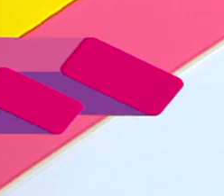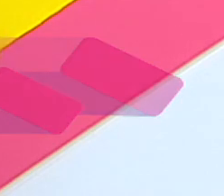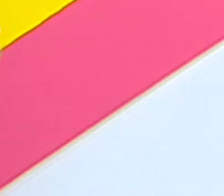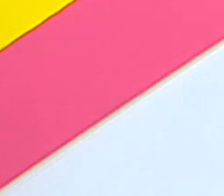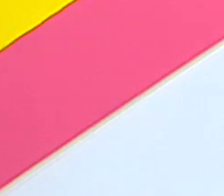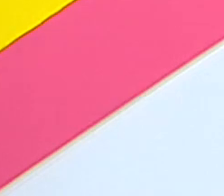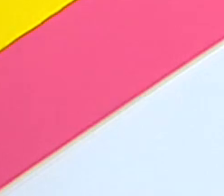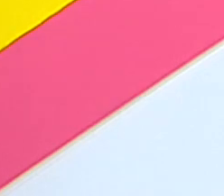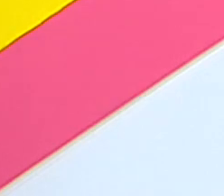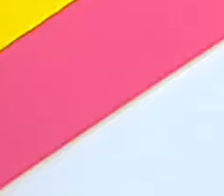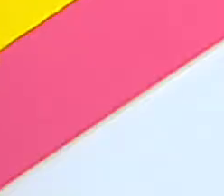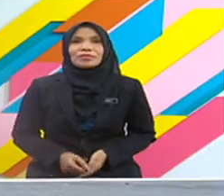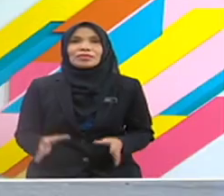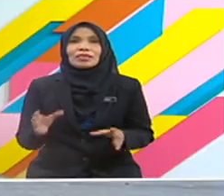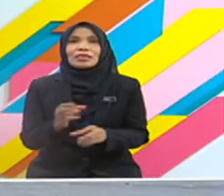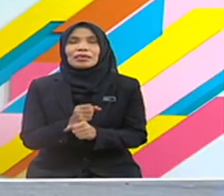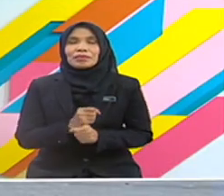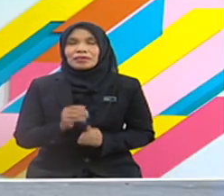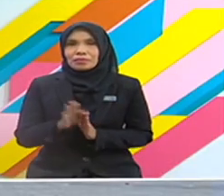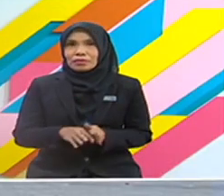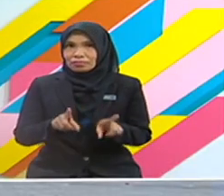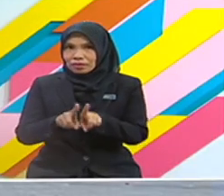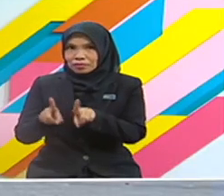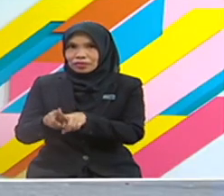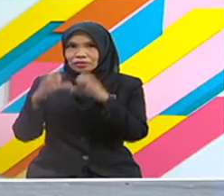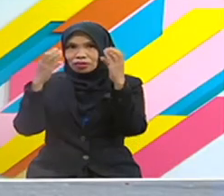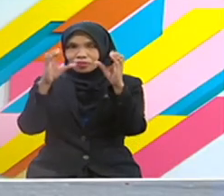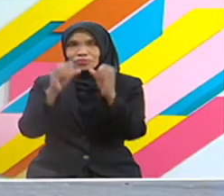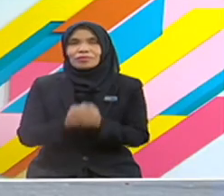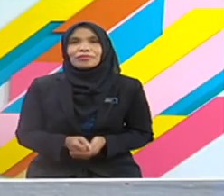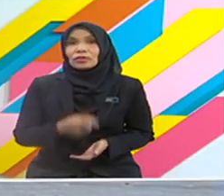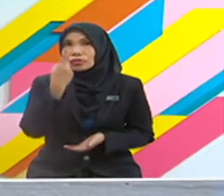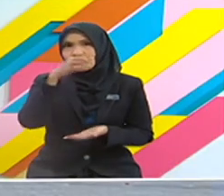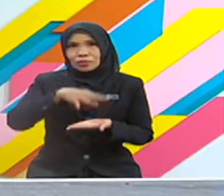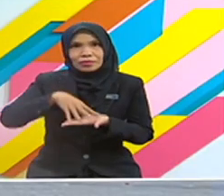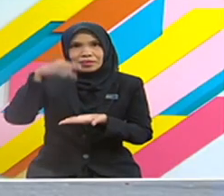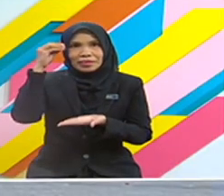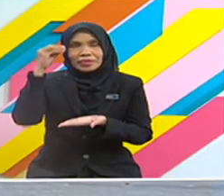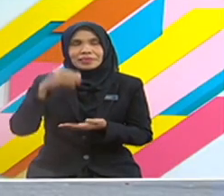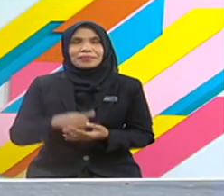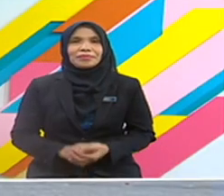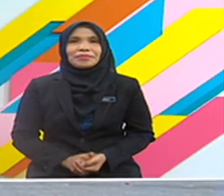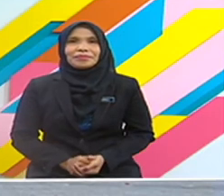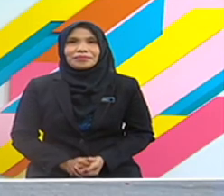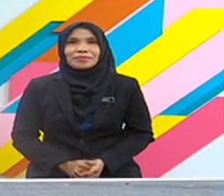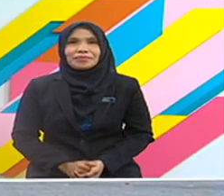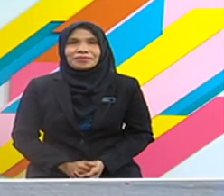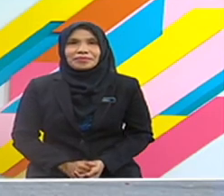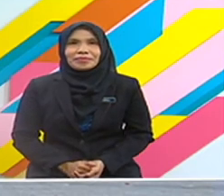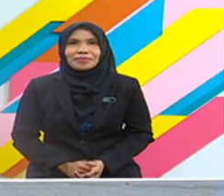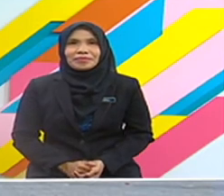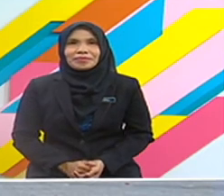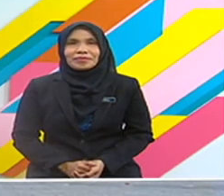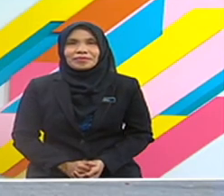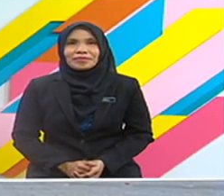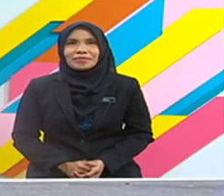kita dapat bersama-sama dengan cikgu untuk kita berkongsi satu lagi subjek yang sangat penting kepada murid-murid yang